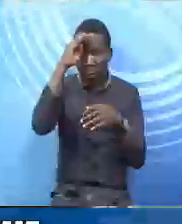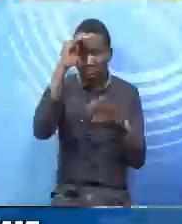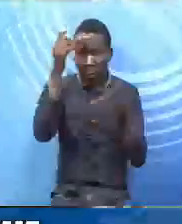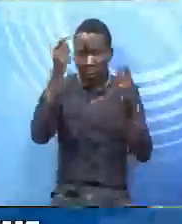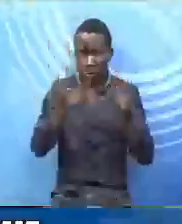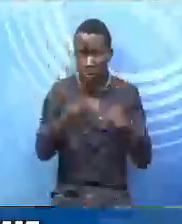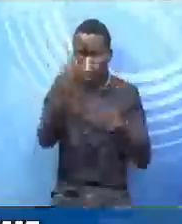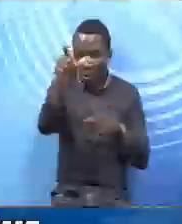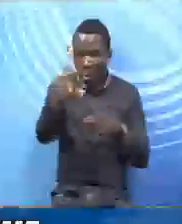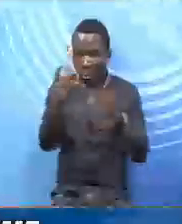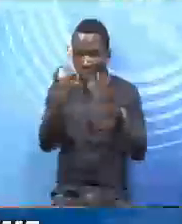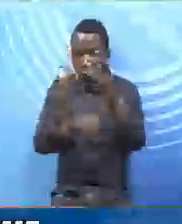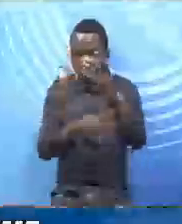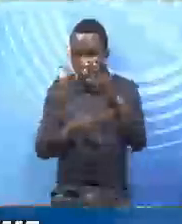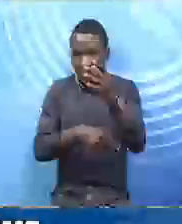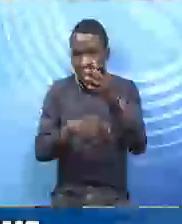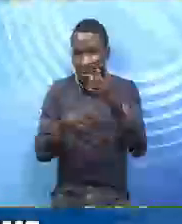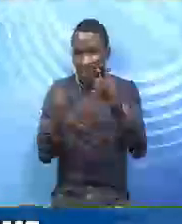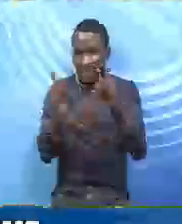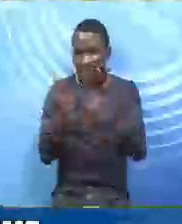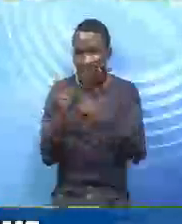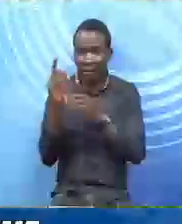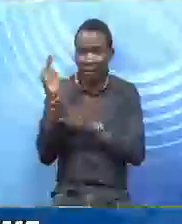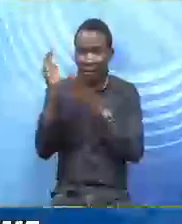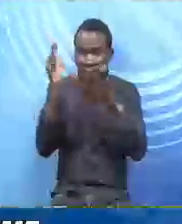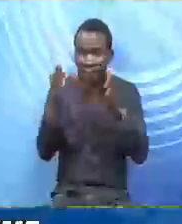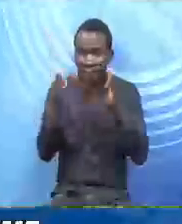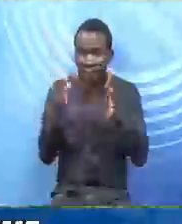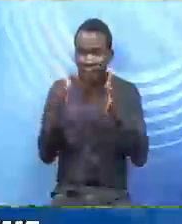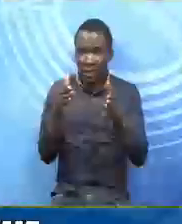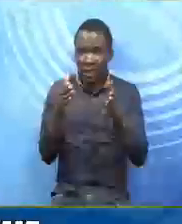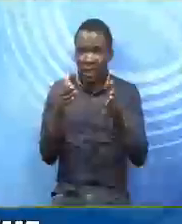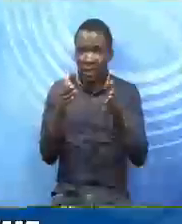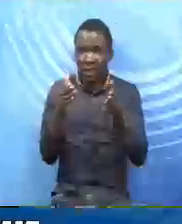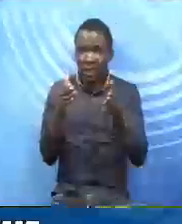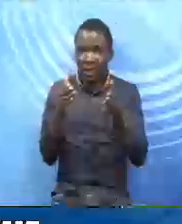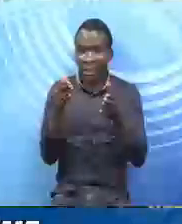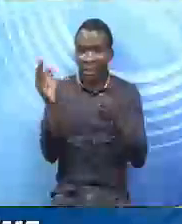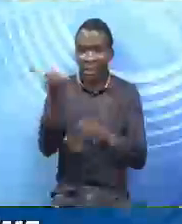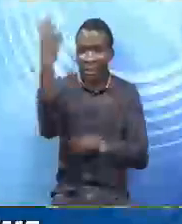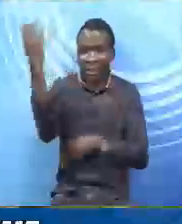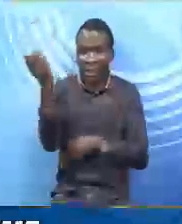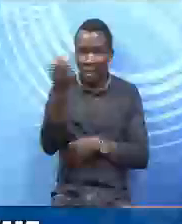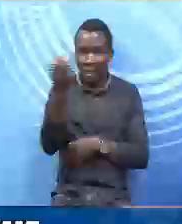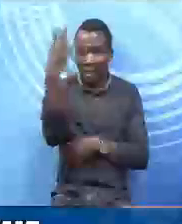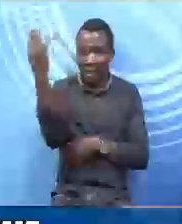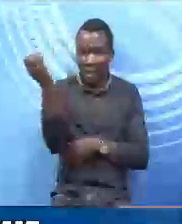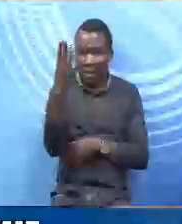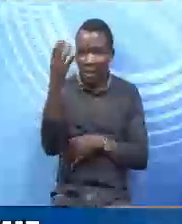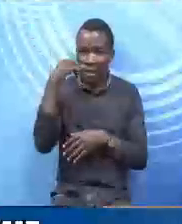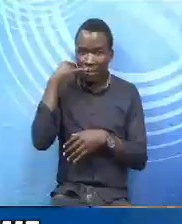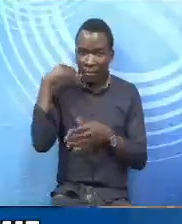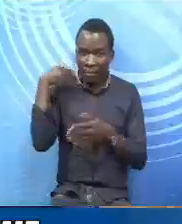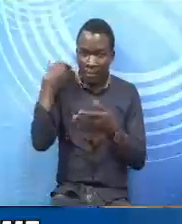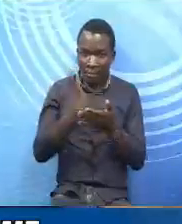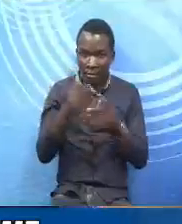uwamukubise kandi n'inkeragutabara imbangukiragutabara nayo yahamagaye usibye ko itaragera aha ngaha. Polisi yatwaye